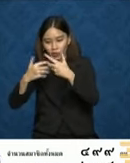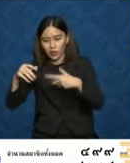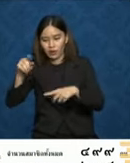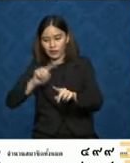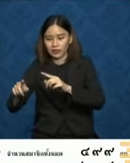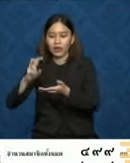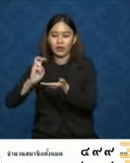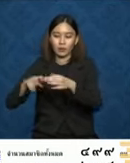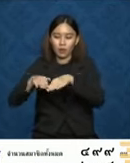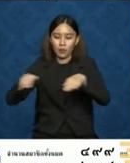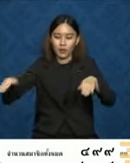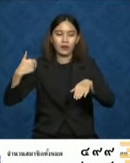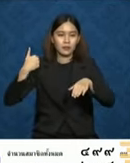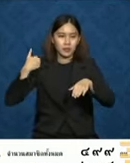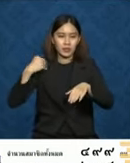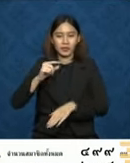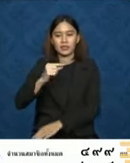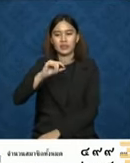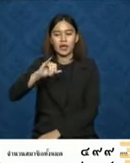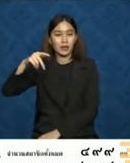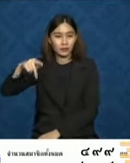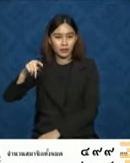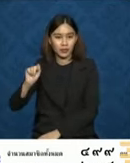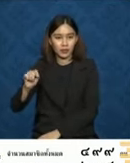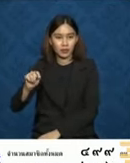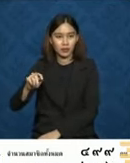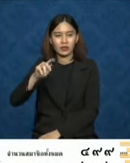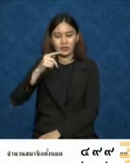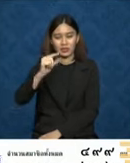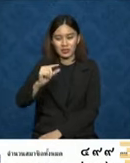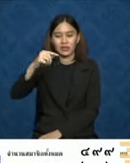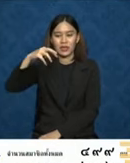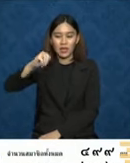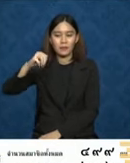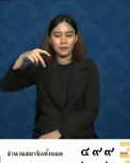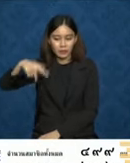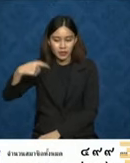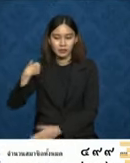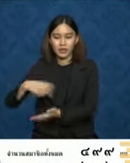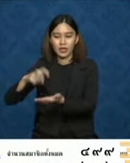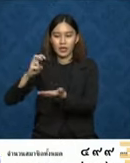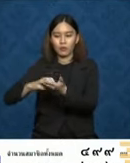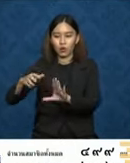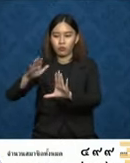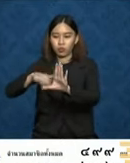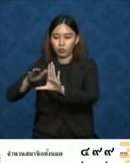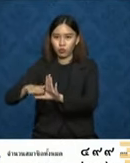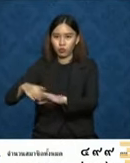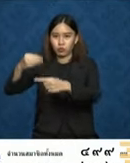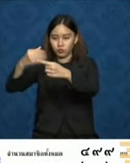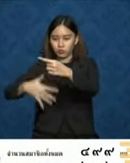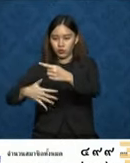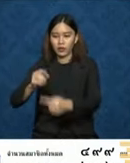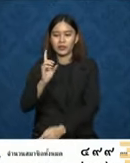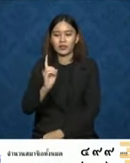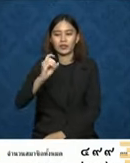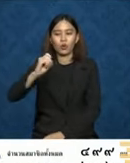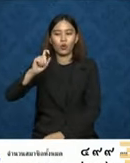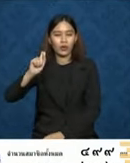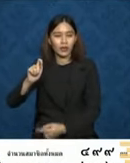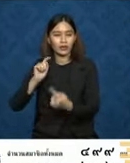รองมาตรฐาน Gapนะครับเ่อ GMPนะครับแล้วก็มีการรับรองการขึ้นทะเบียนโรงงานผลิตพืชหรือ doaจาก